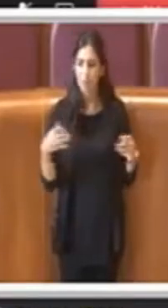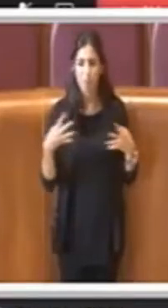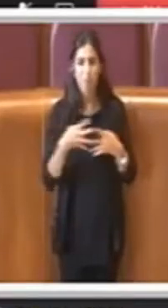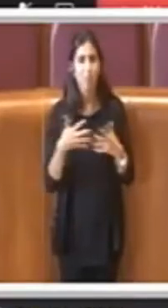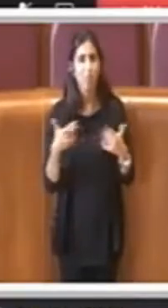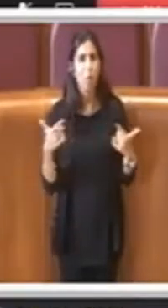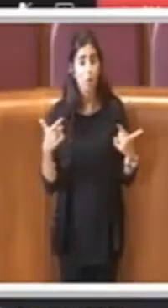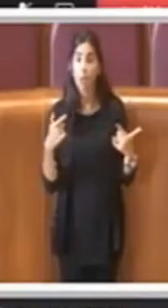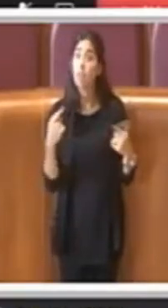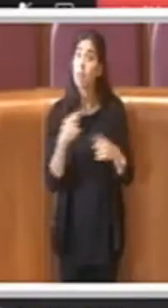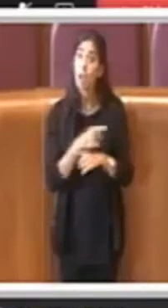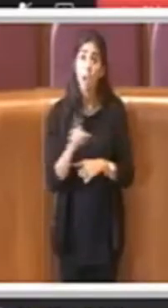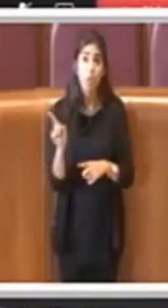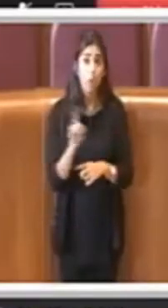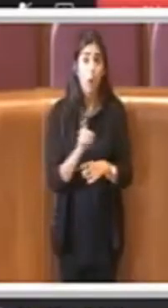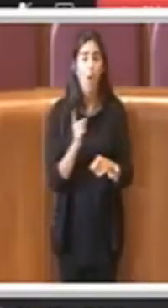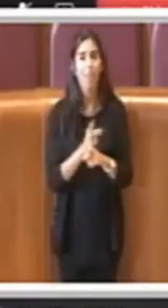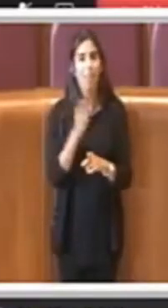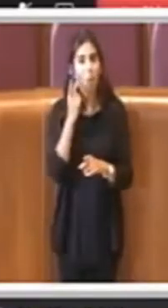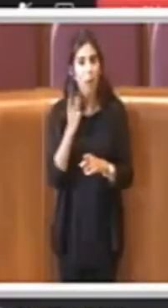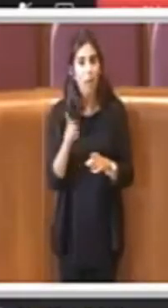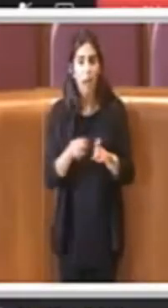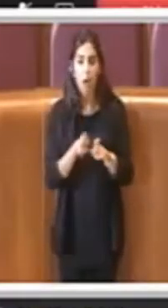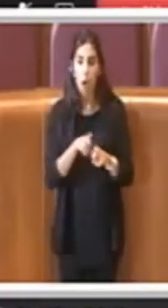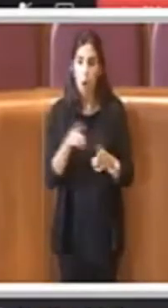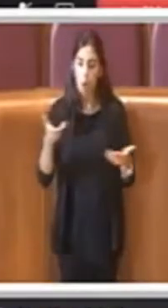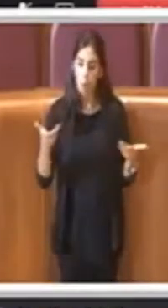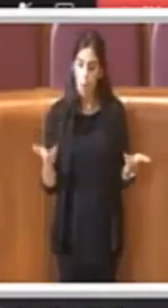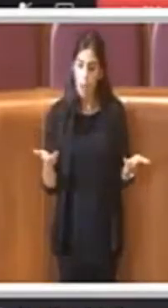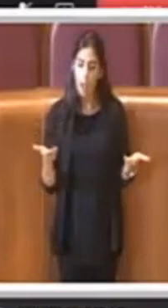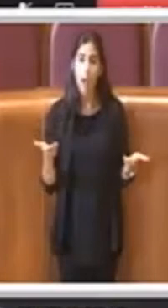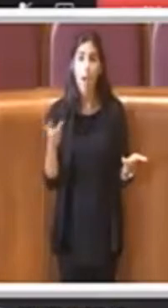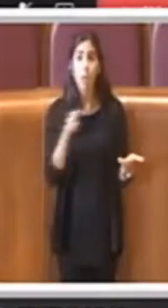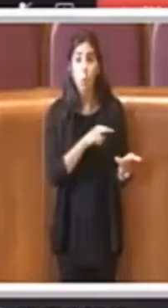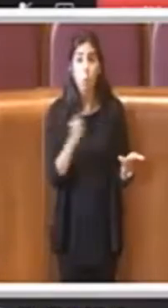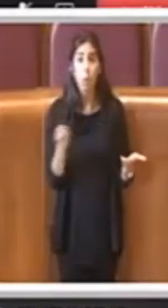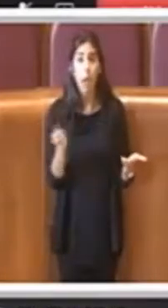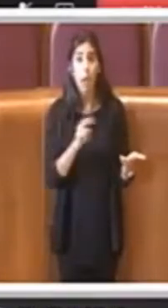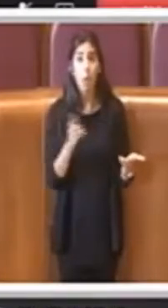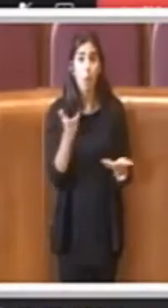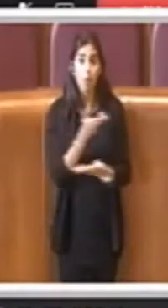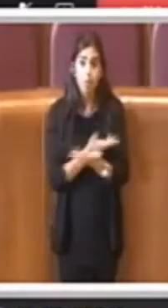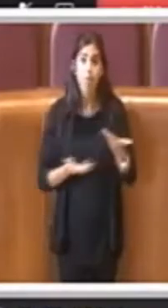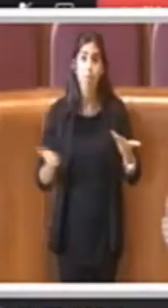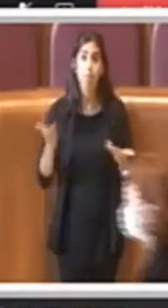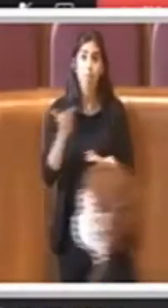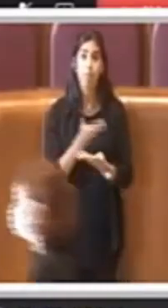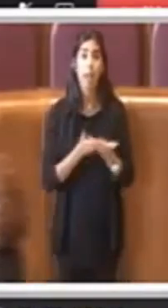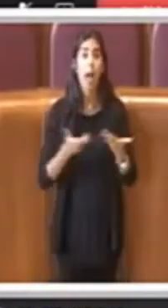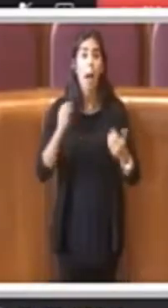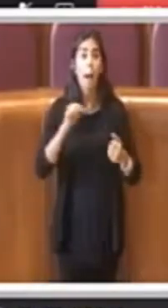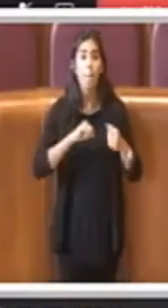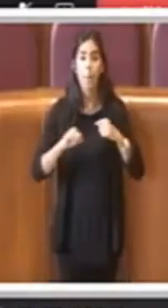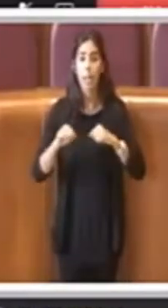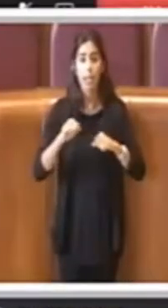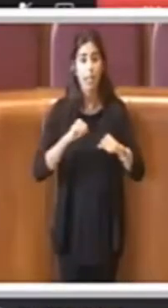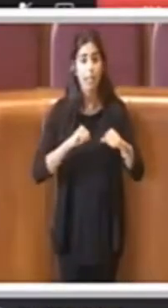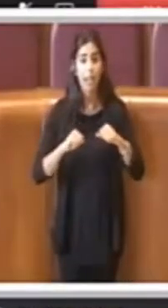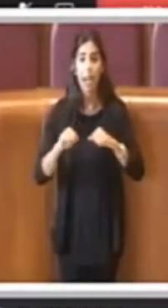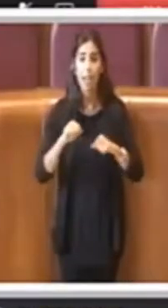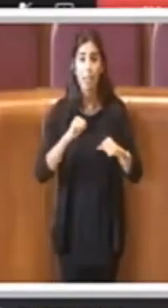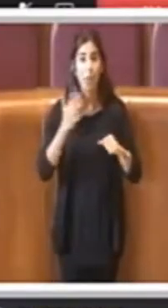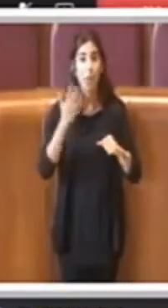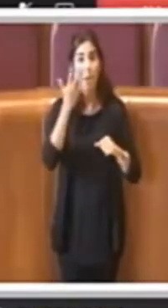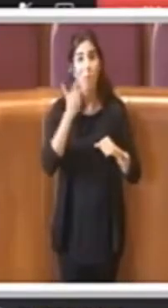l'opposto, devono essere viste come una forma di concorso da parte dell'amministrazione a quello che è la